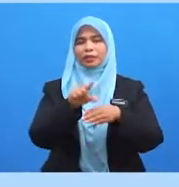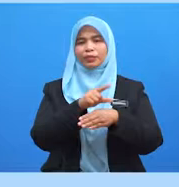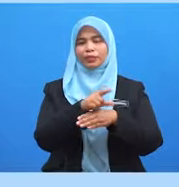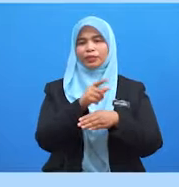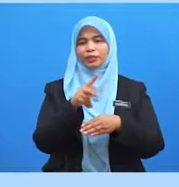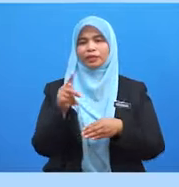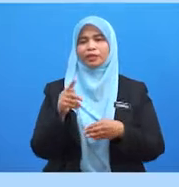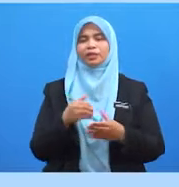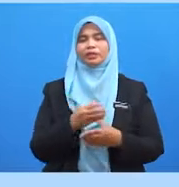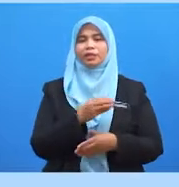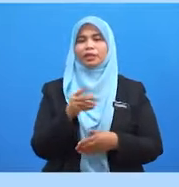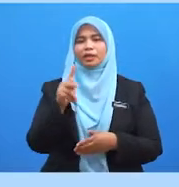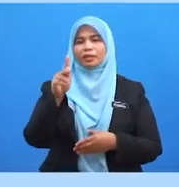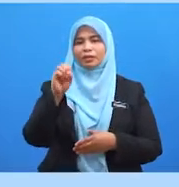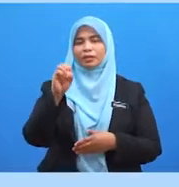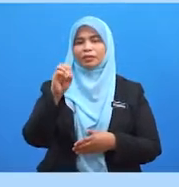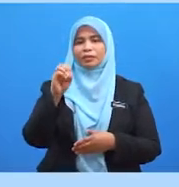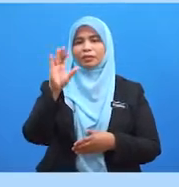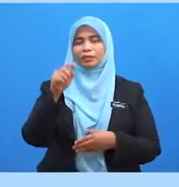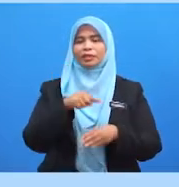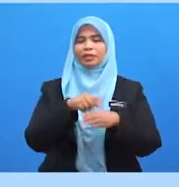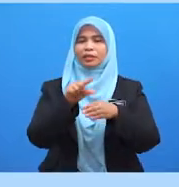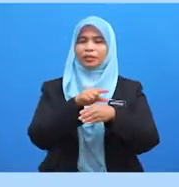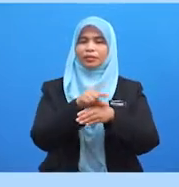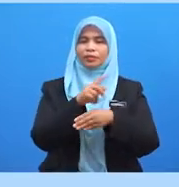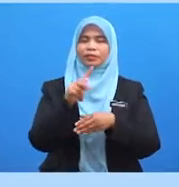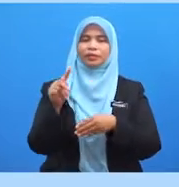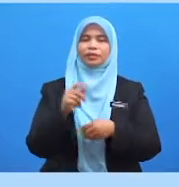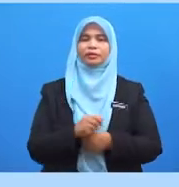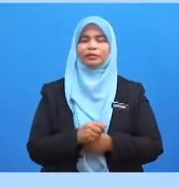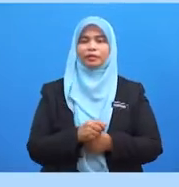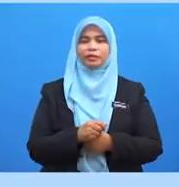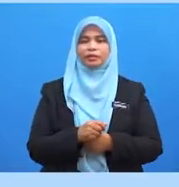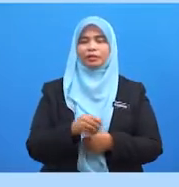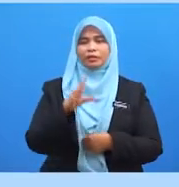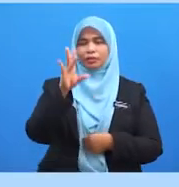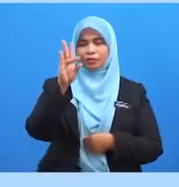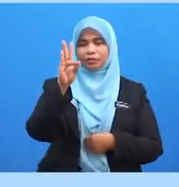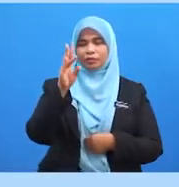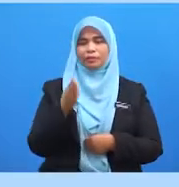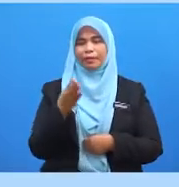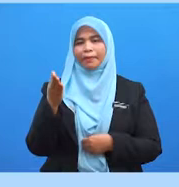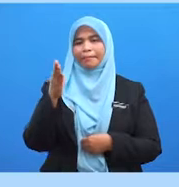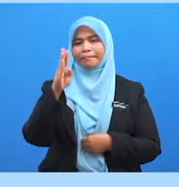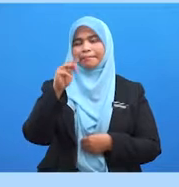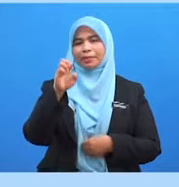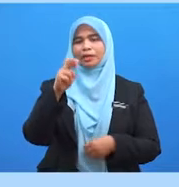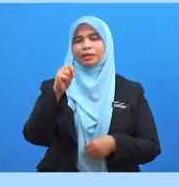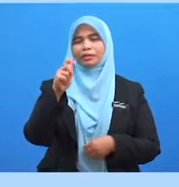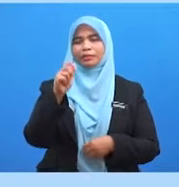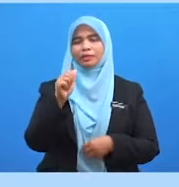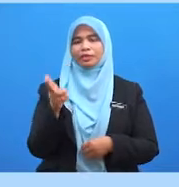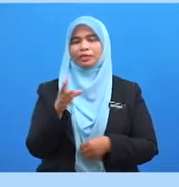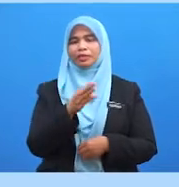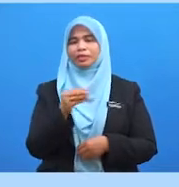pengeluaran berserta kos yang digunakan. 7 bahan mentah dan kos